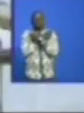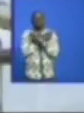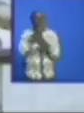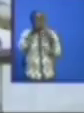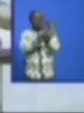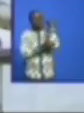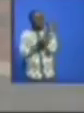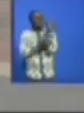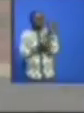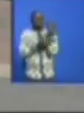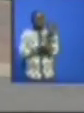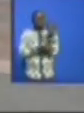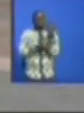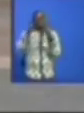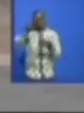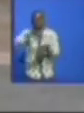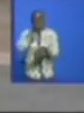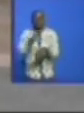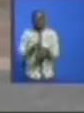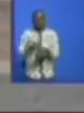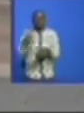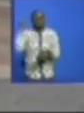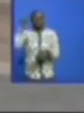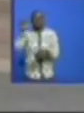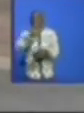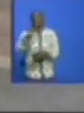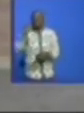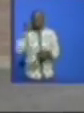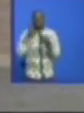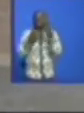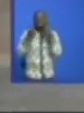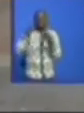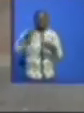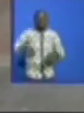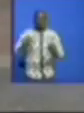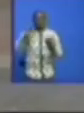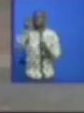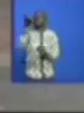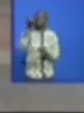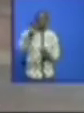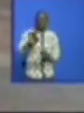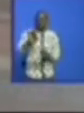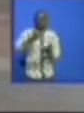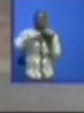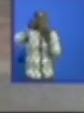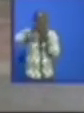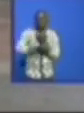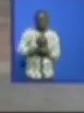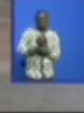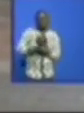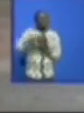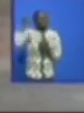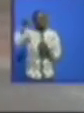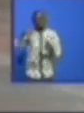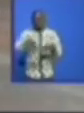À peine la nation essuie ses larmes que les mauvaises nouvelles s'enchaînent. Le 18 novembre 2017, au bord de la lagune Ébriée,